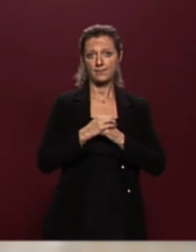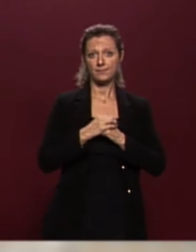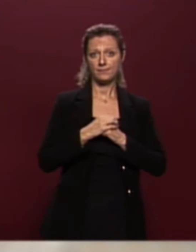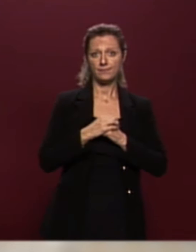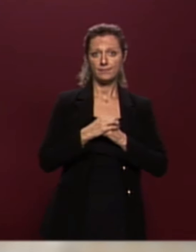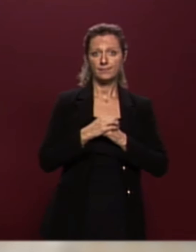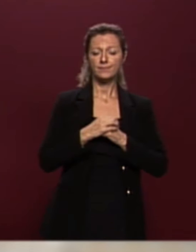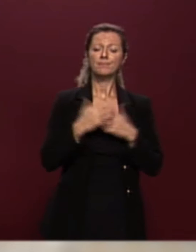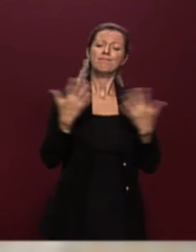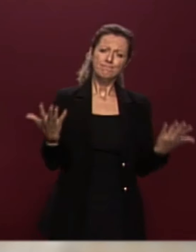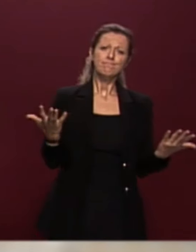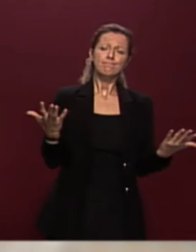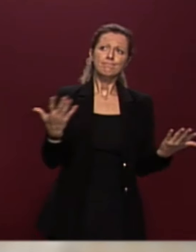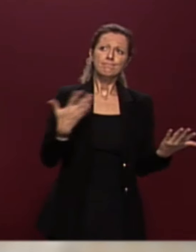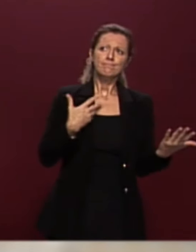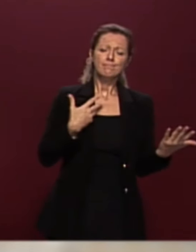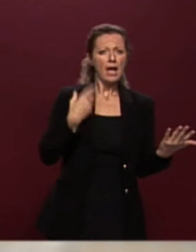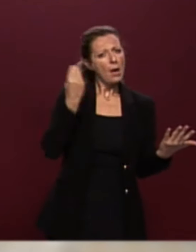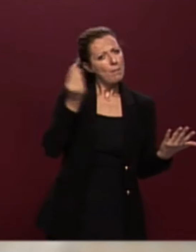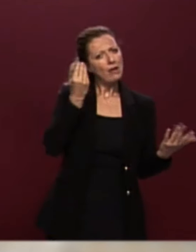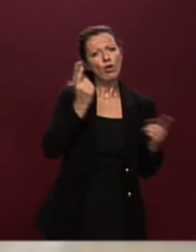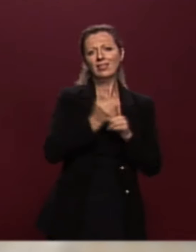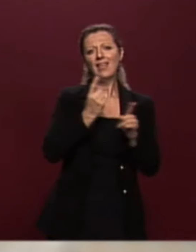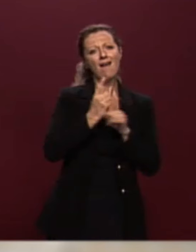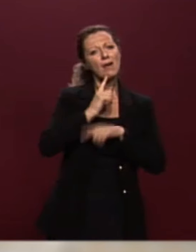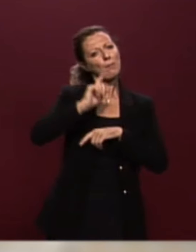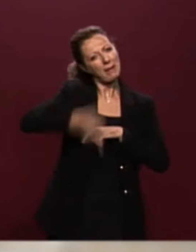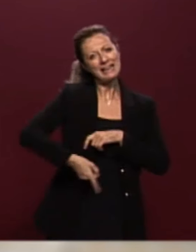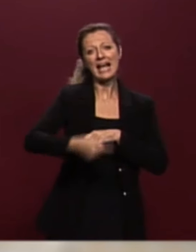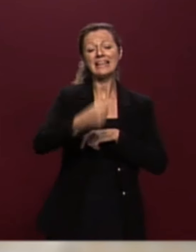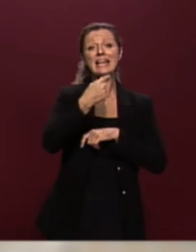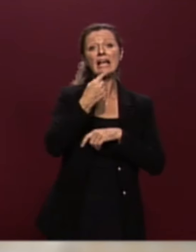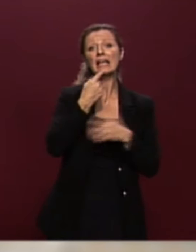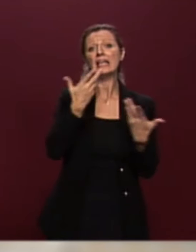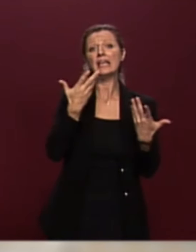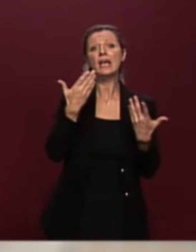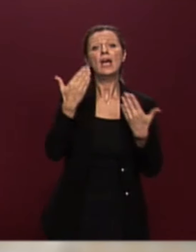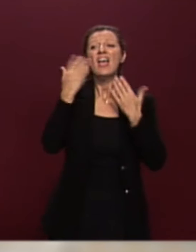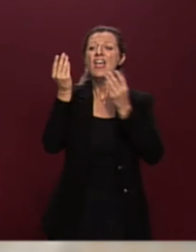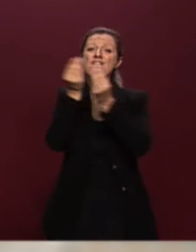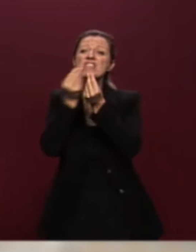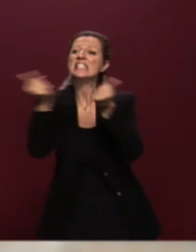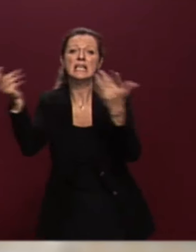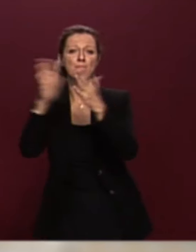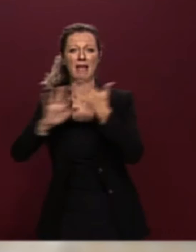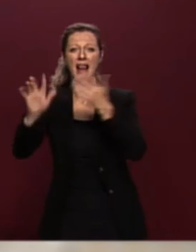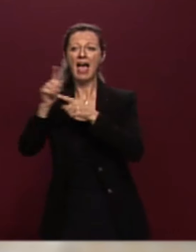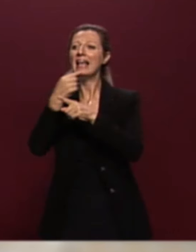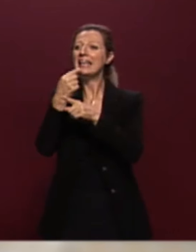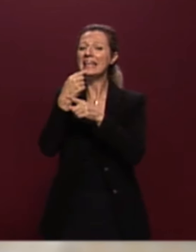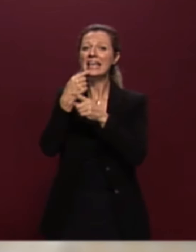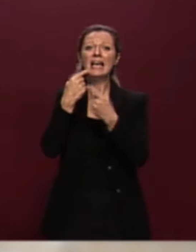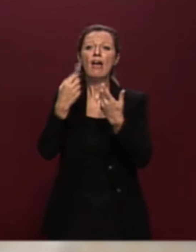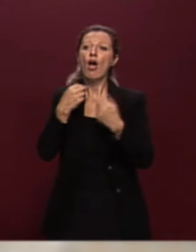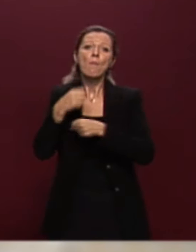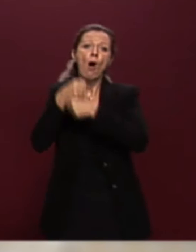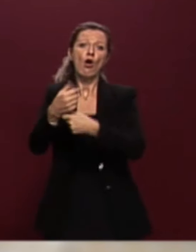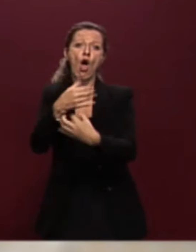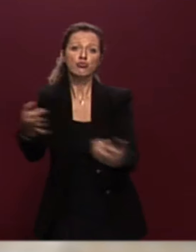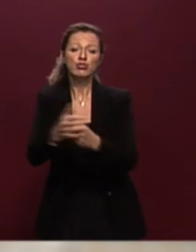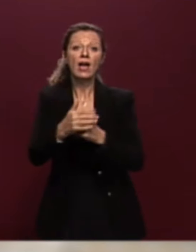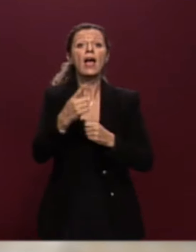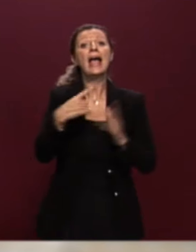Quindi credo che sia giusto rivendicare per chi non ha voce, per chi vive nell'invisibilità, il diritto a restare